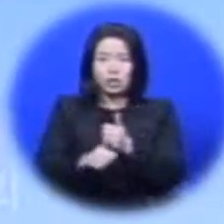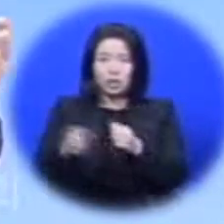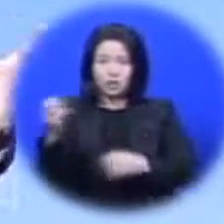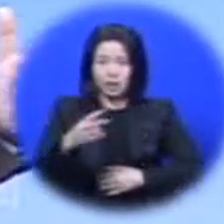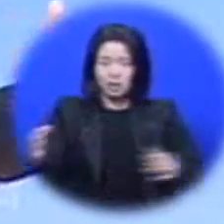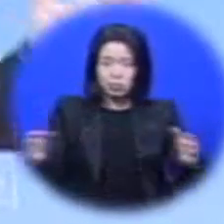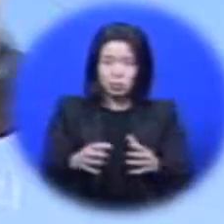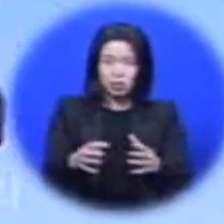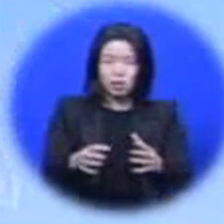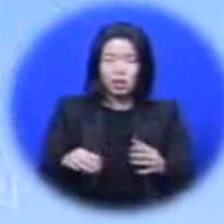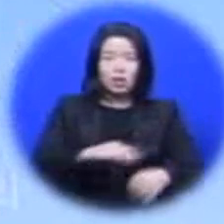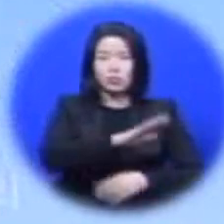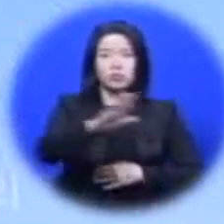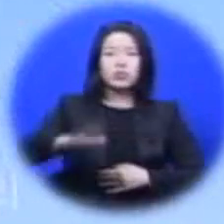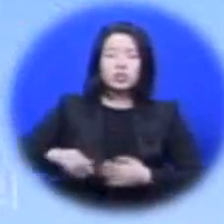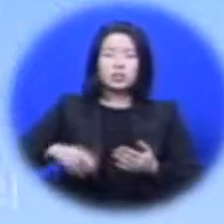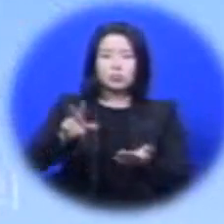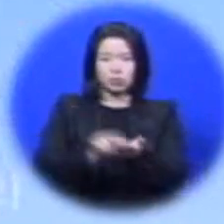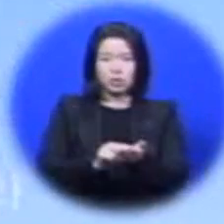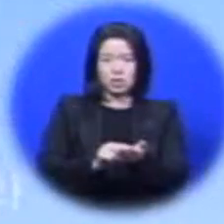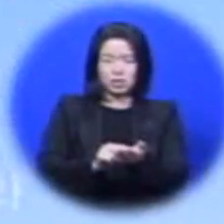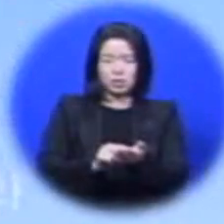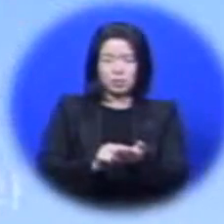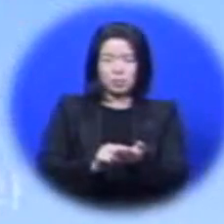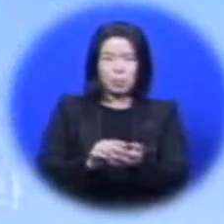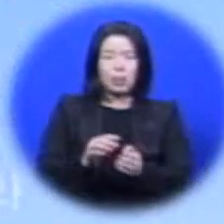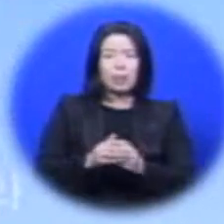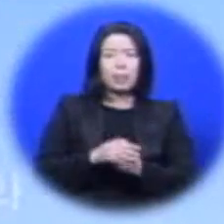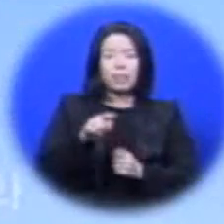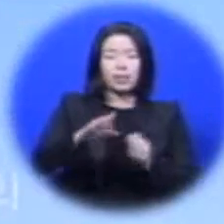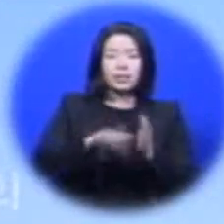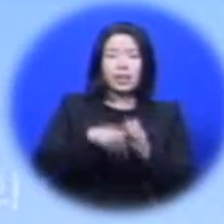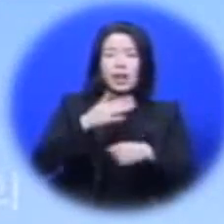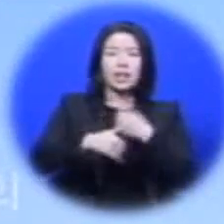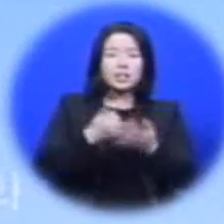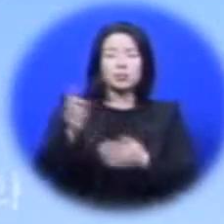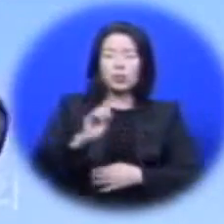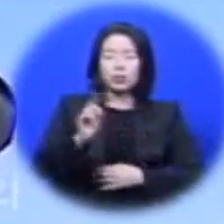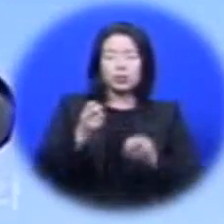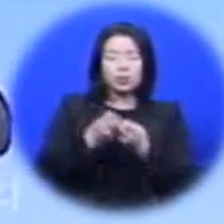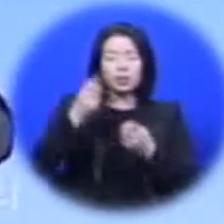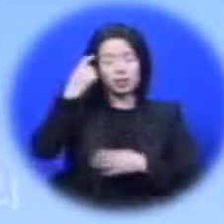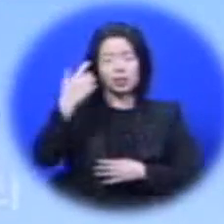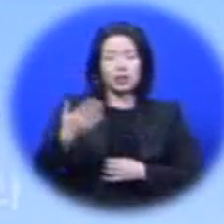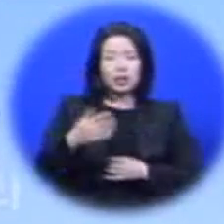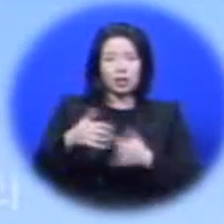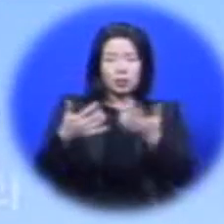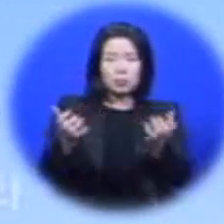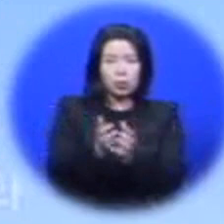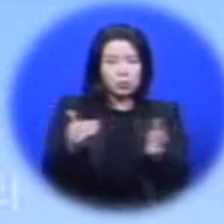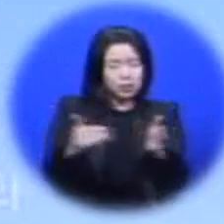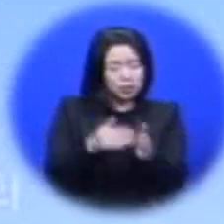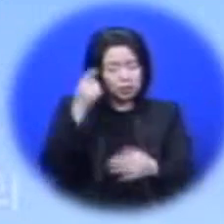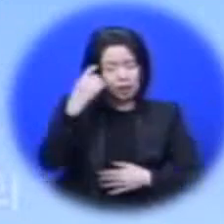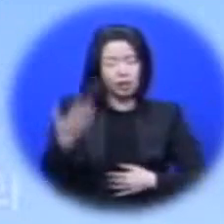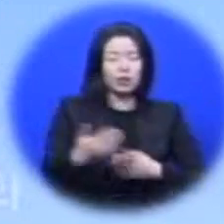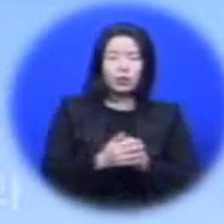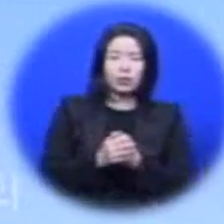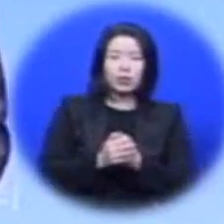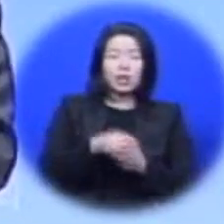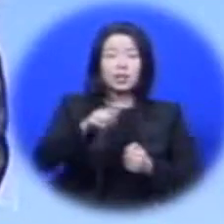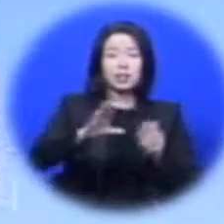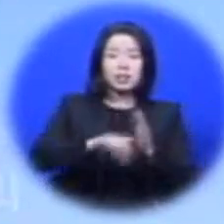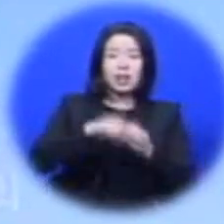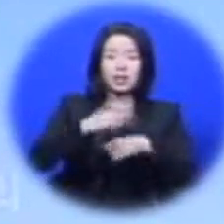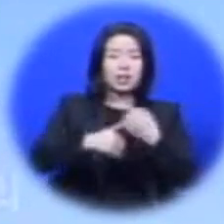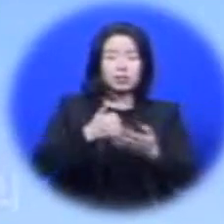이건 전반적인 우리들의 문제라는 거예요. 깨달았습니다. 그때 하나님 어떻게 해야 됩니까? 모임을 그만둬야 됩니까? 그때